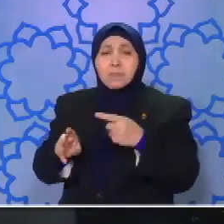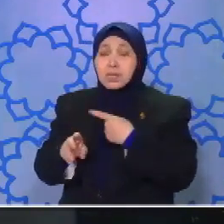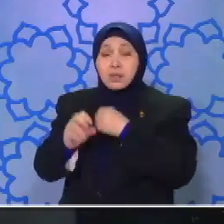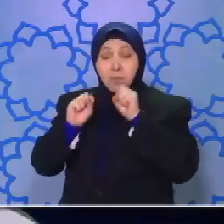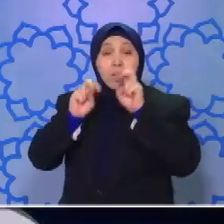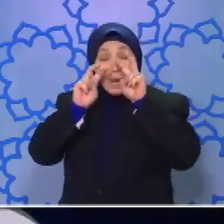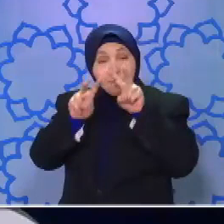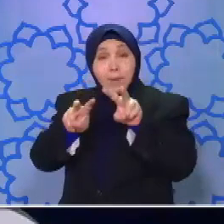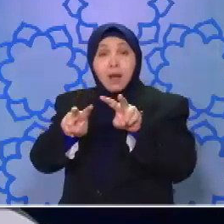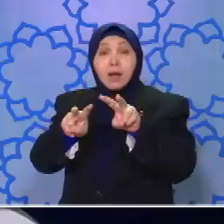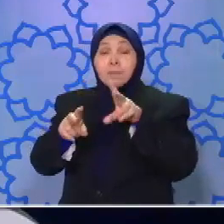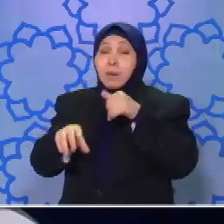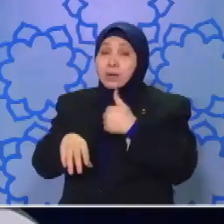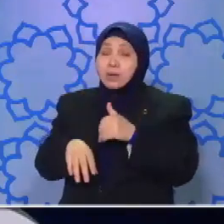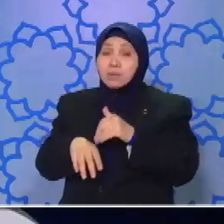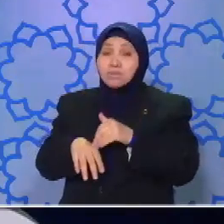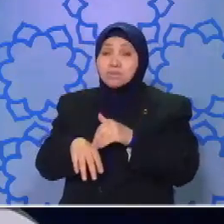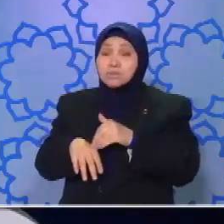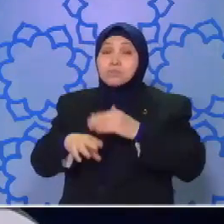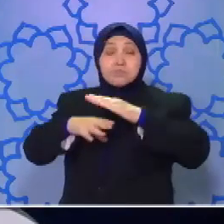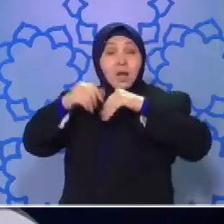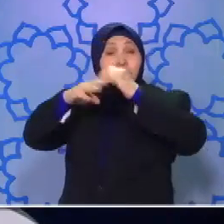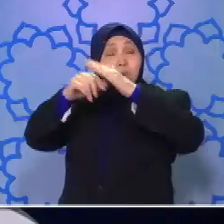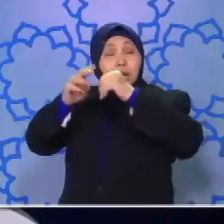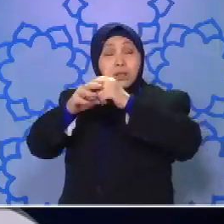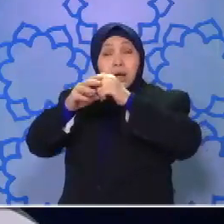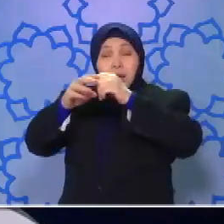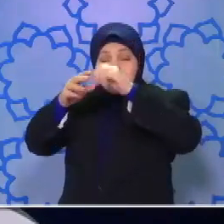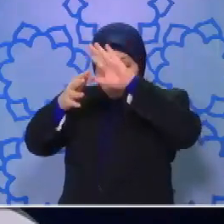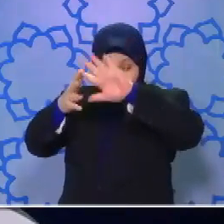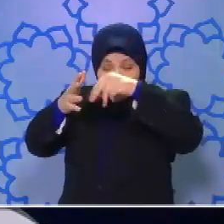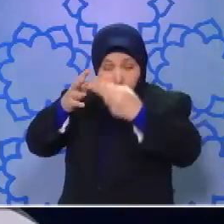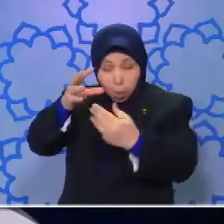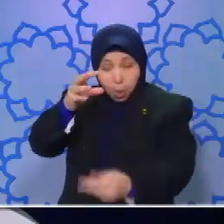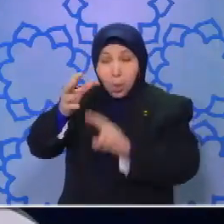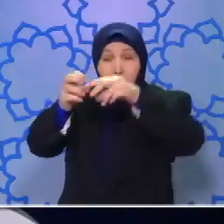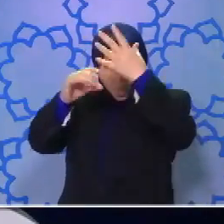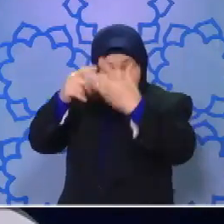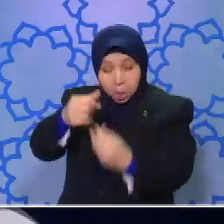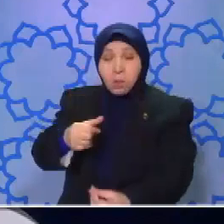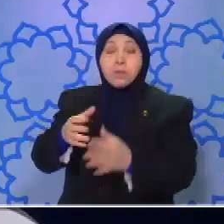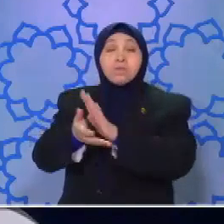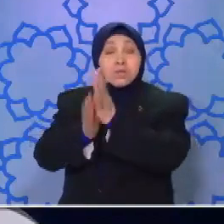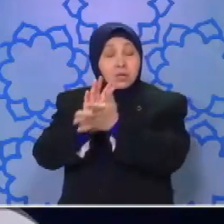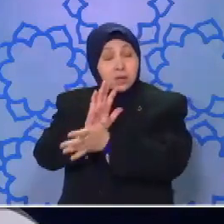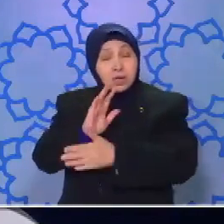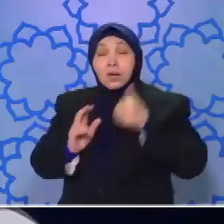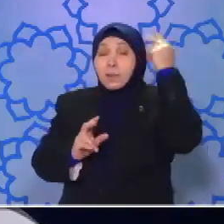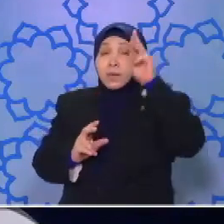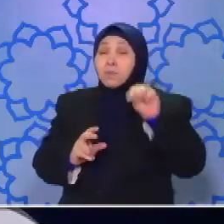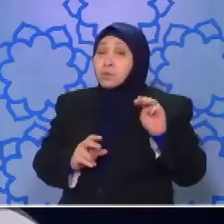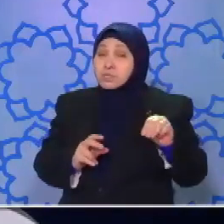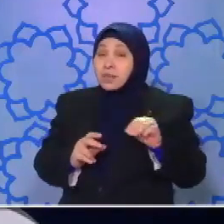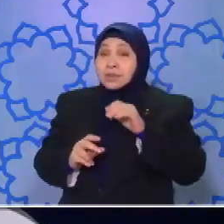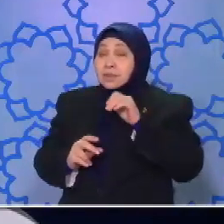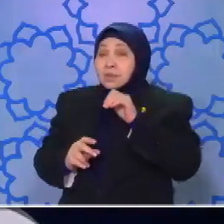boleh lihat pada bangunan-bangunan yang runtuh. Maka pada waktu ini, kan, tadi Nabi Musa dah kata aku takkan